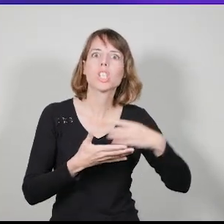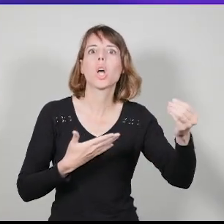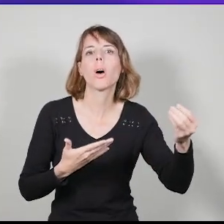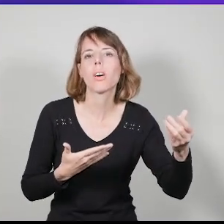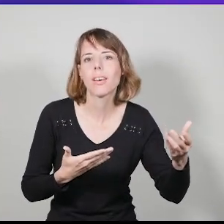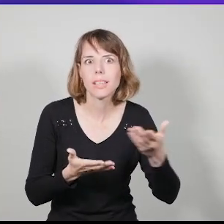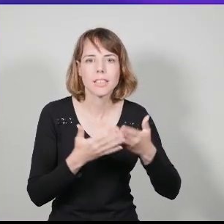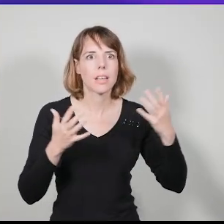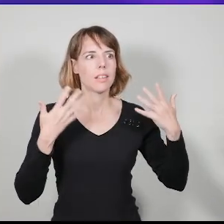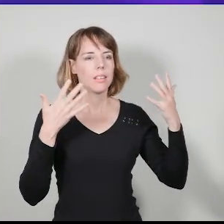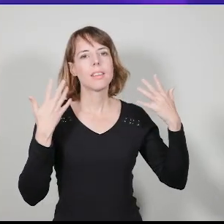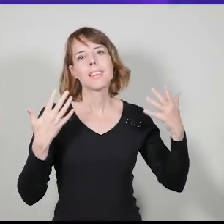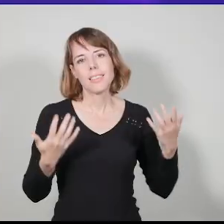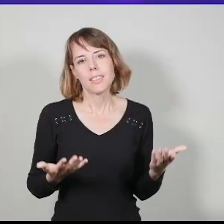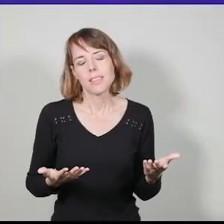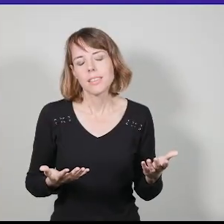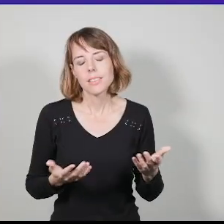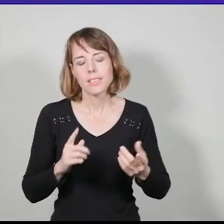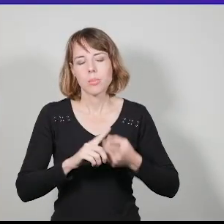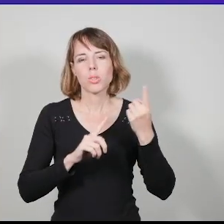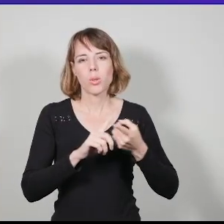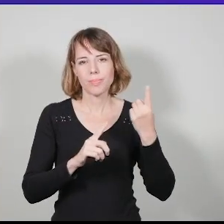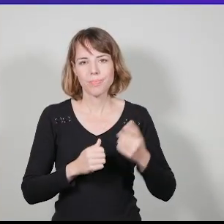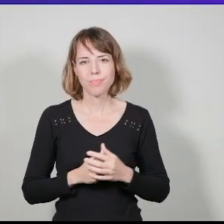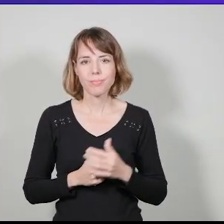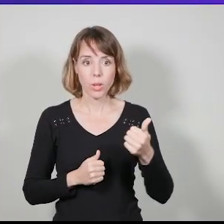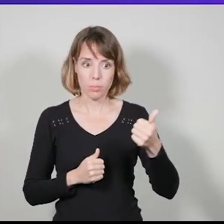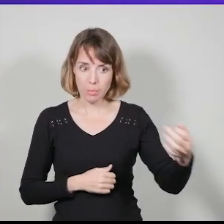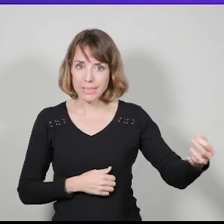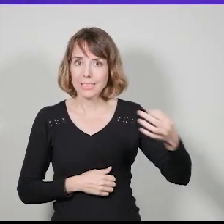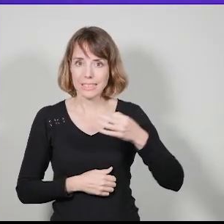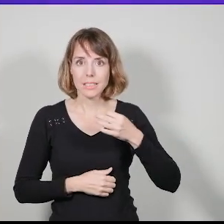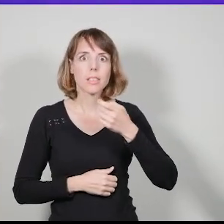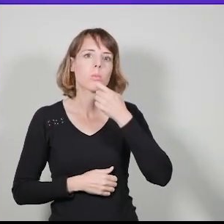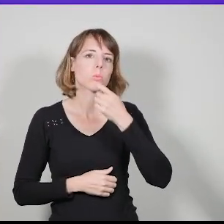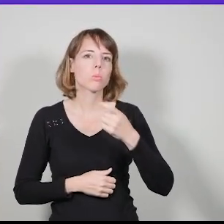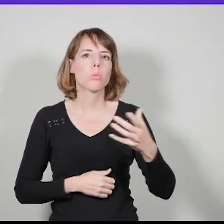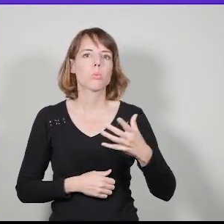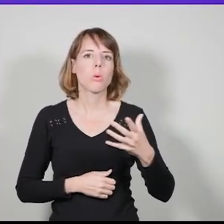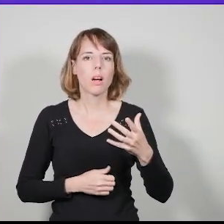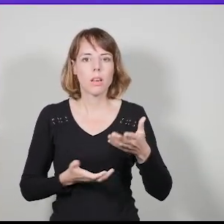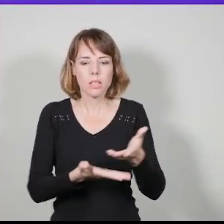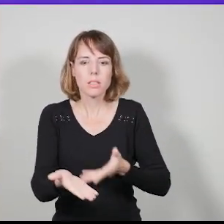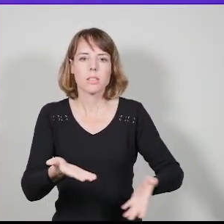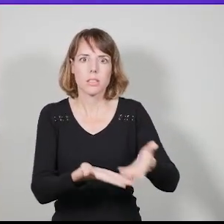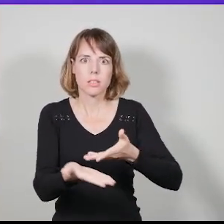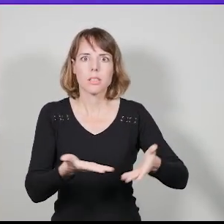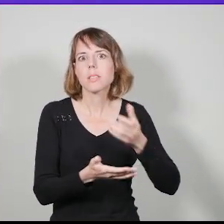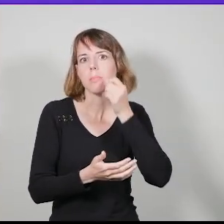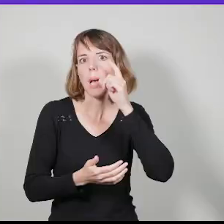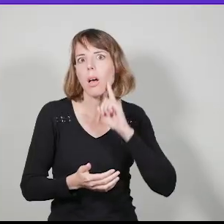dans lequel ils sont, ça c'est important. Et puis l'autre chose qu'ils disent avoir aussi beaucoup apprécié, c'est les échanges entre eux. On les a réunis très